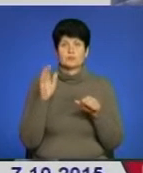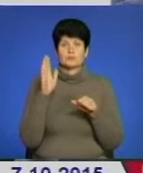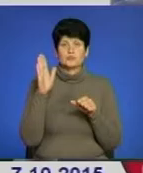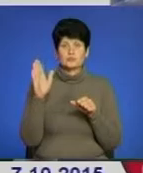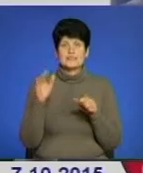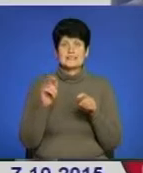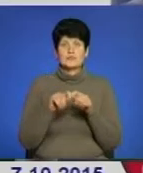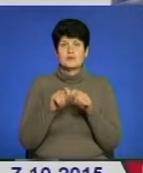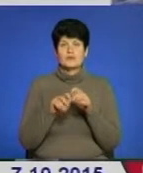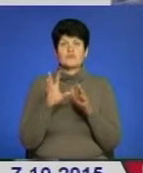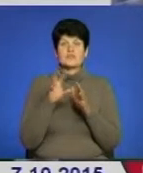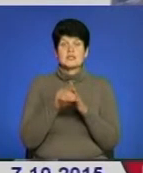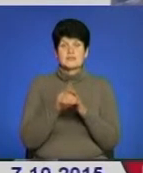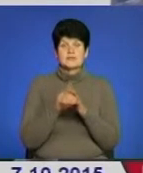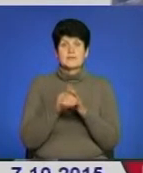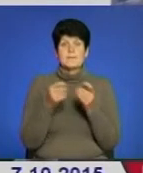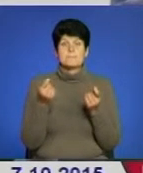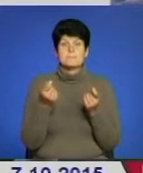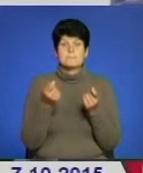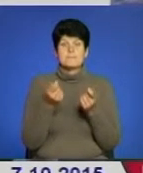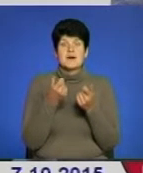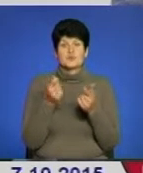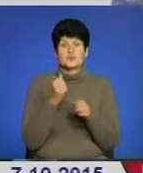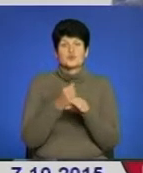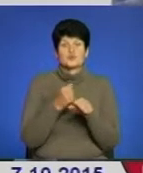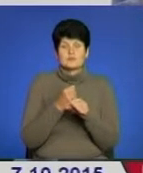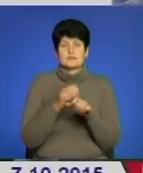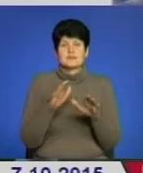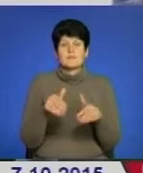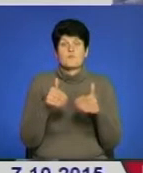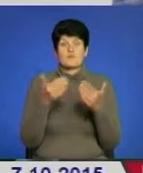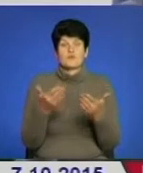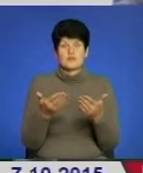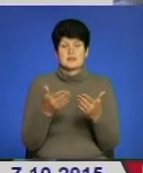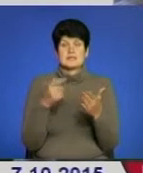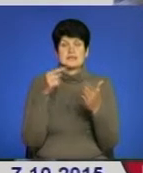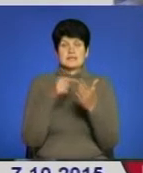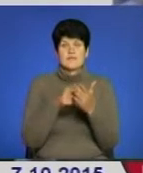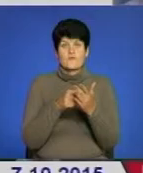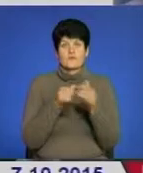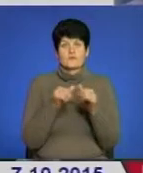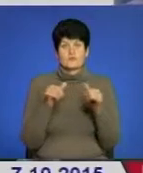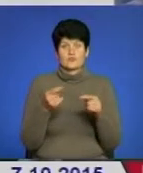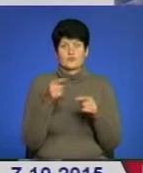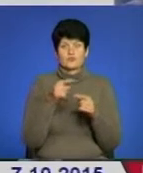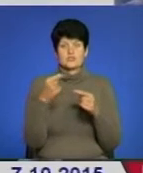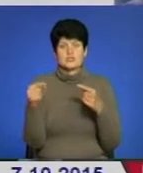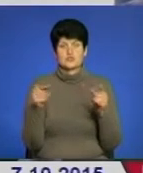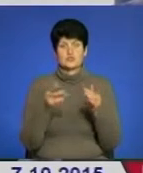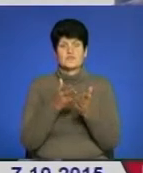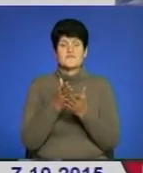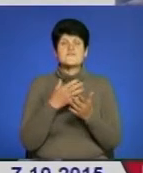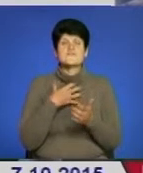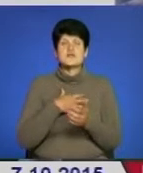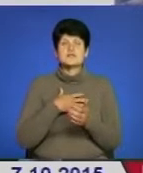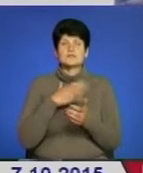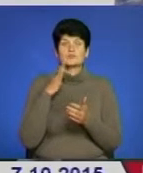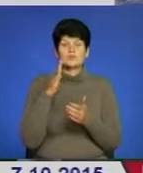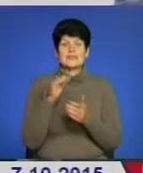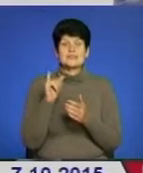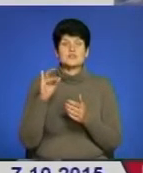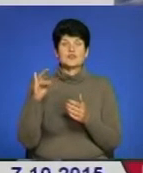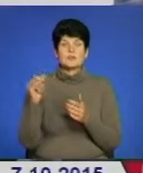інструментом втілення. Адже мало розробити і запропонувати ту чи іншу стратегію розвитку в тому чи іншому напрямку. Важливо стати інструментом,